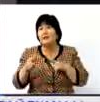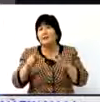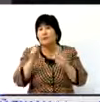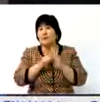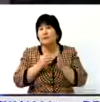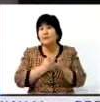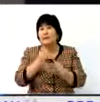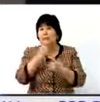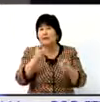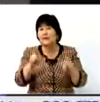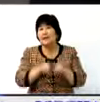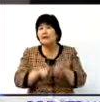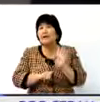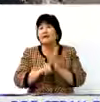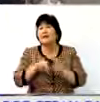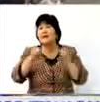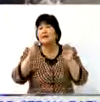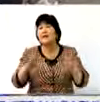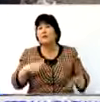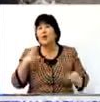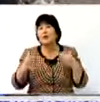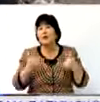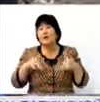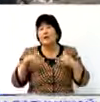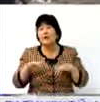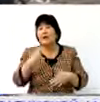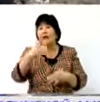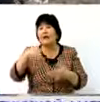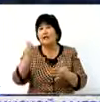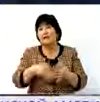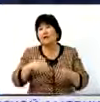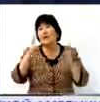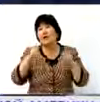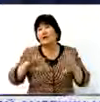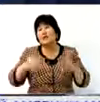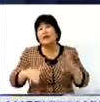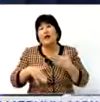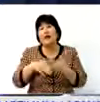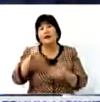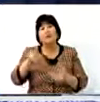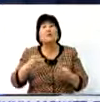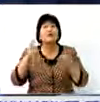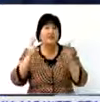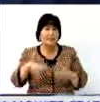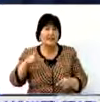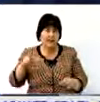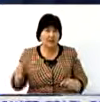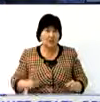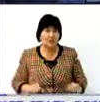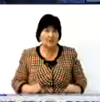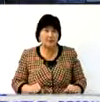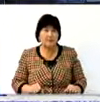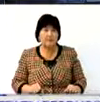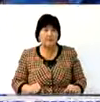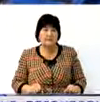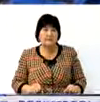системы оповещения, а также тактика специальной тренировки по отработке действий по ликвидации ЧС и оказанию помощи пострадавшим.